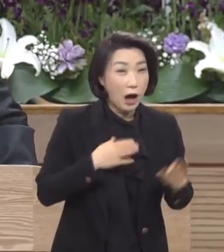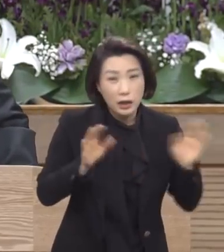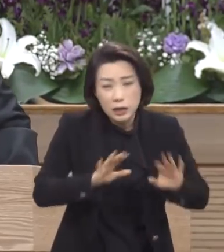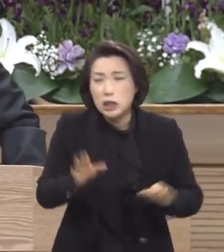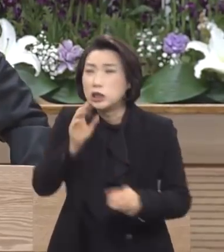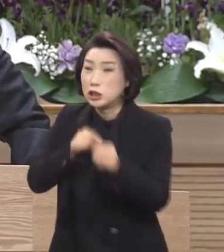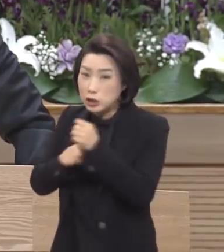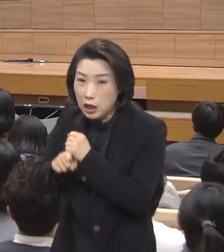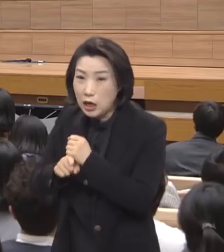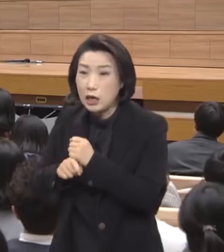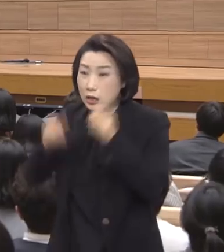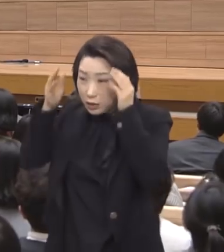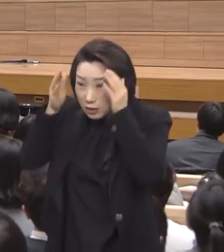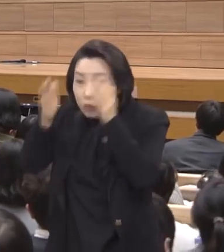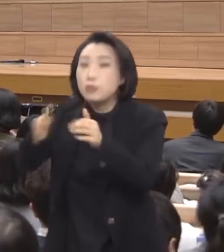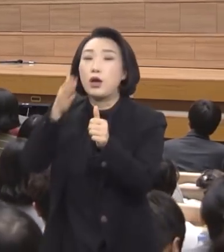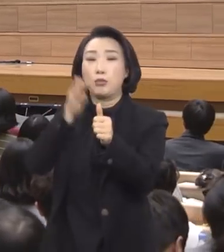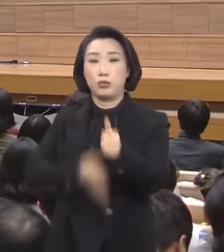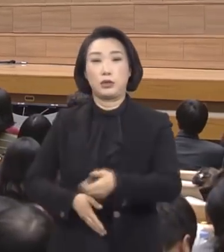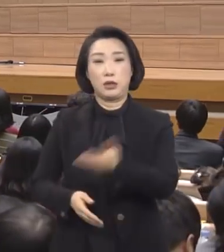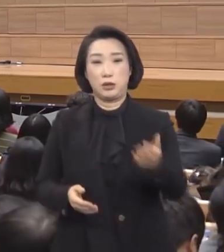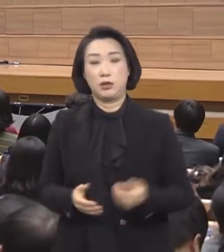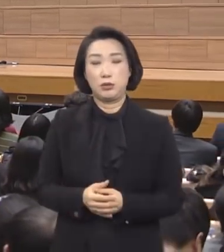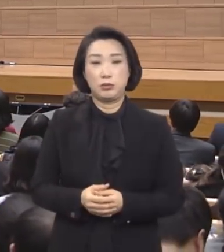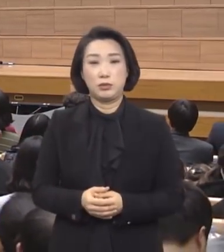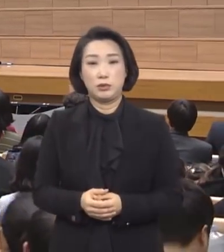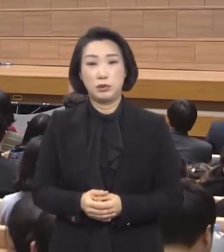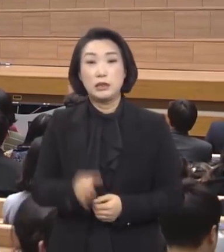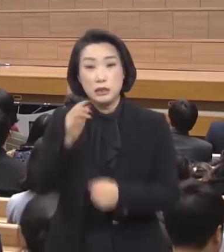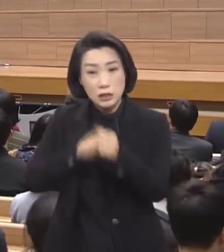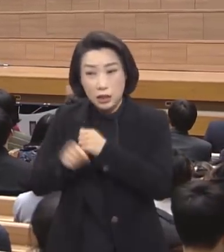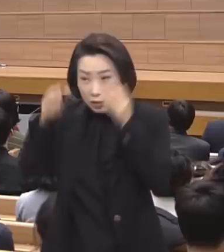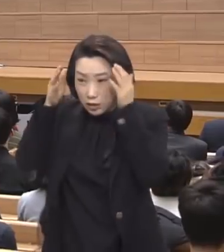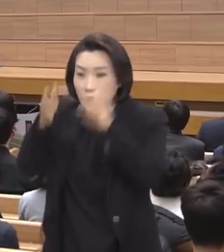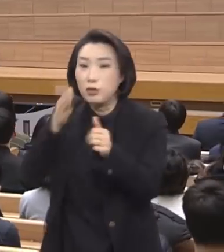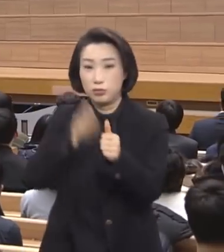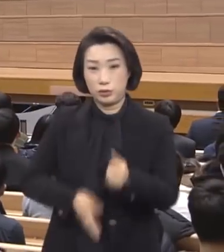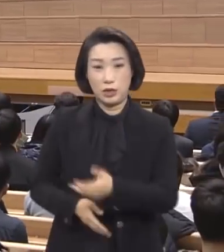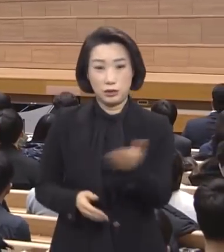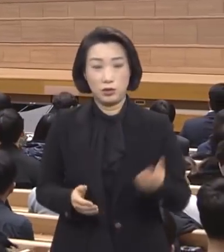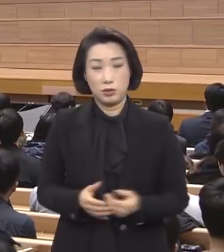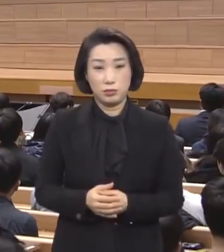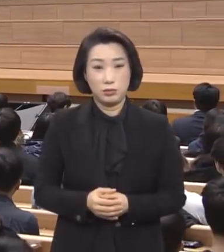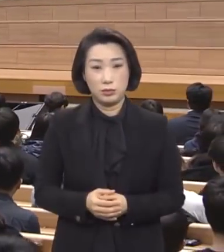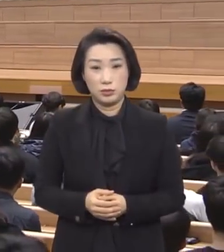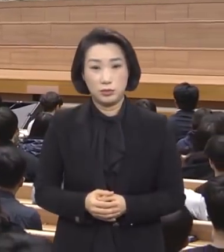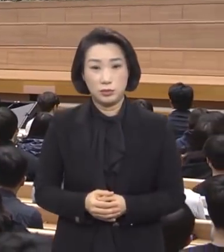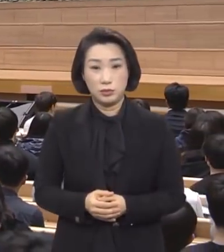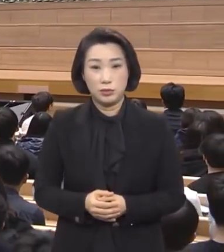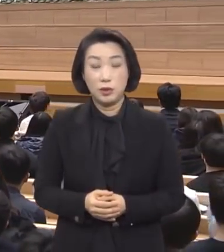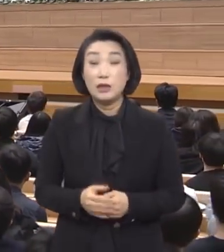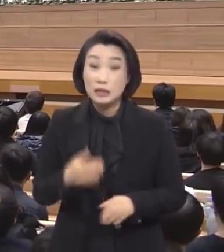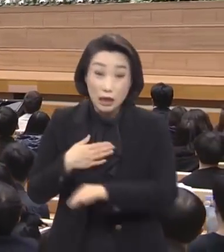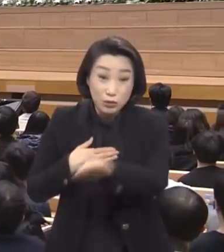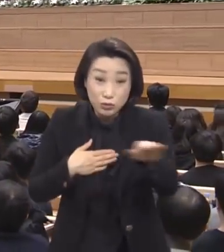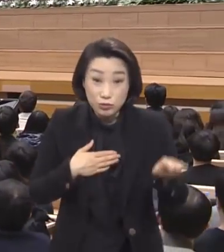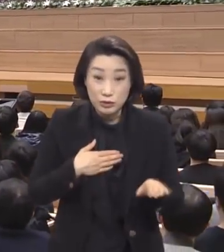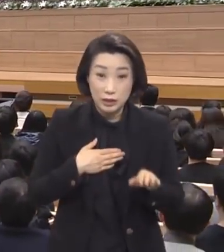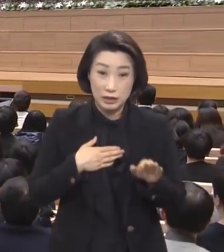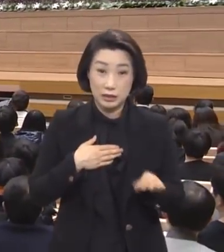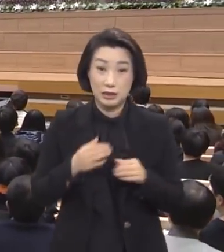진리의 귀를 기울여라 이 말이야. 진리에. 이게 우리가